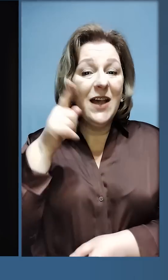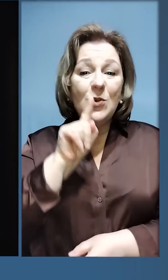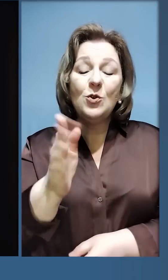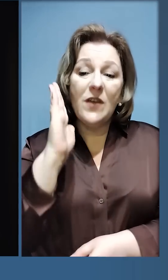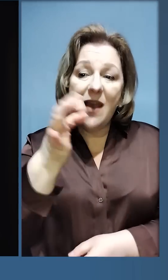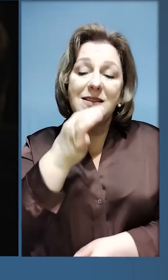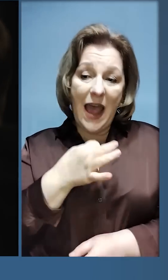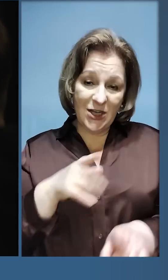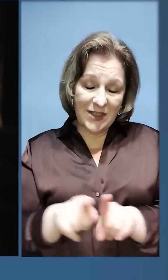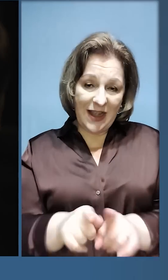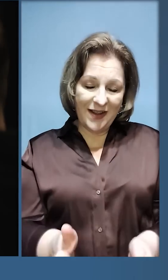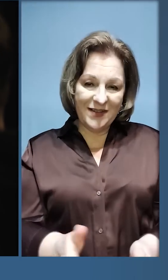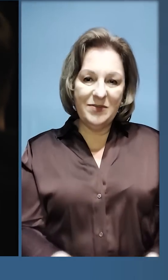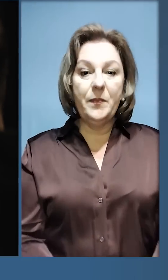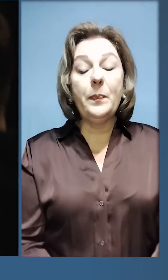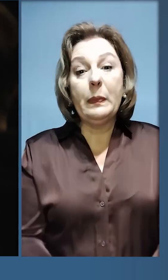що ви скажете.